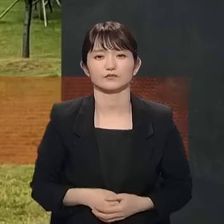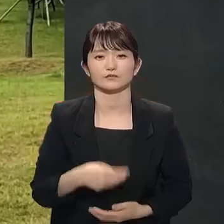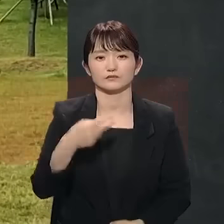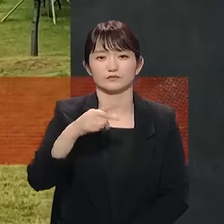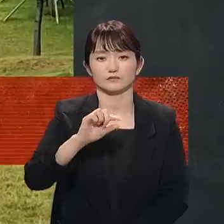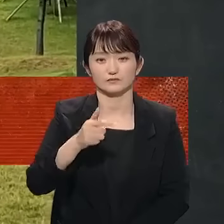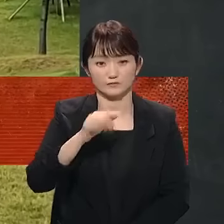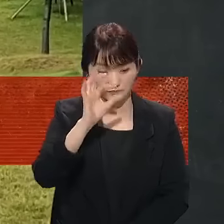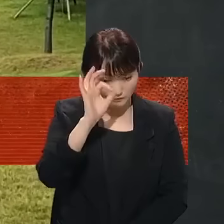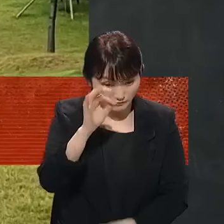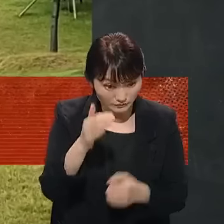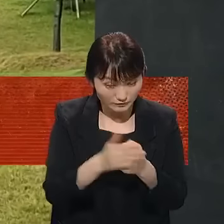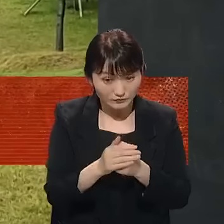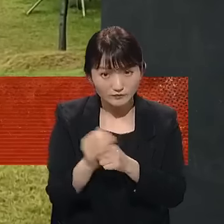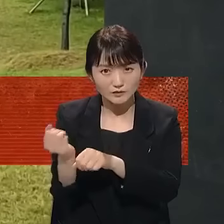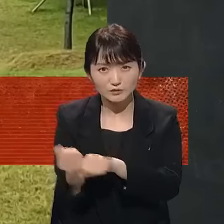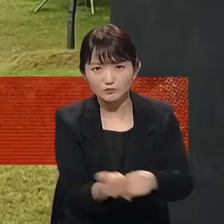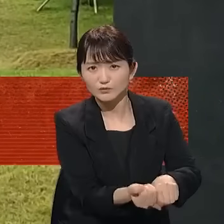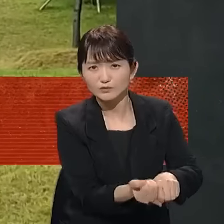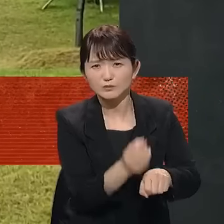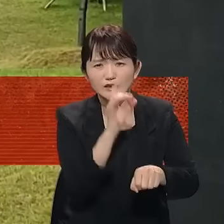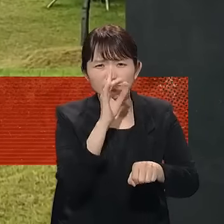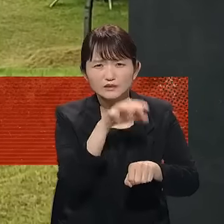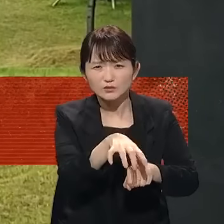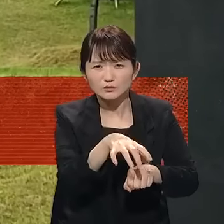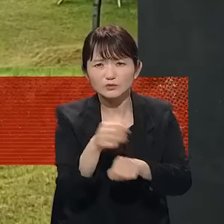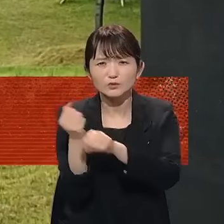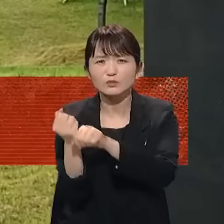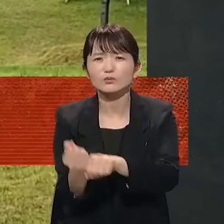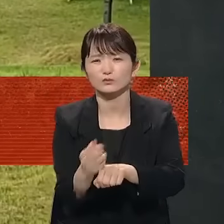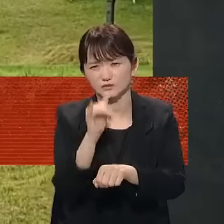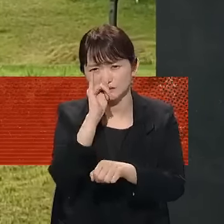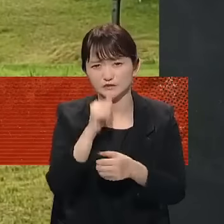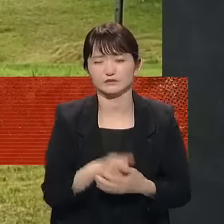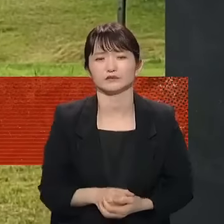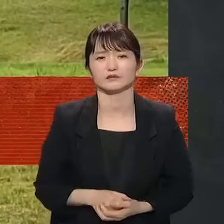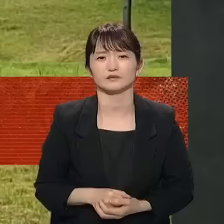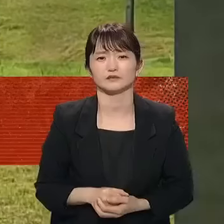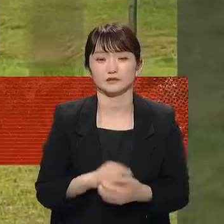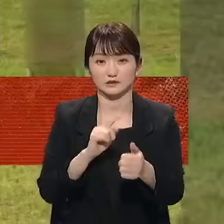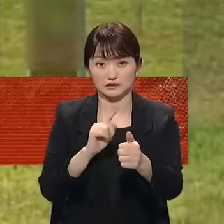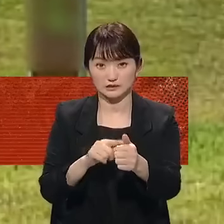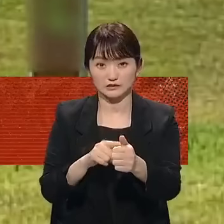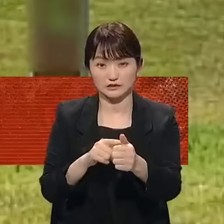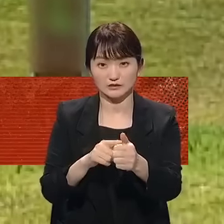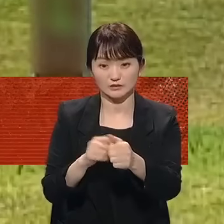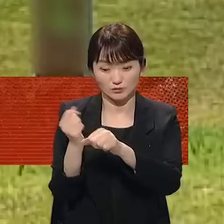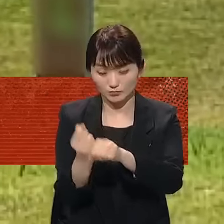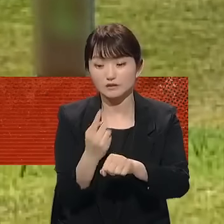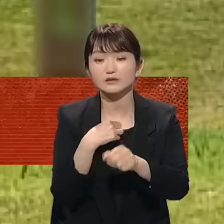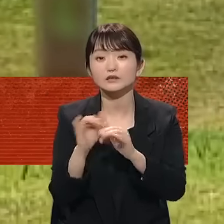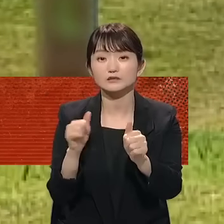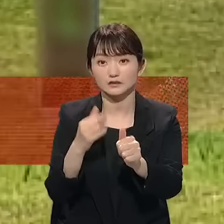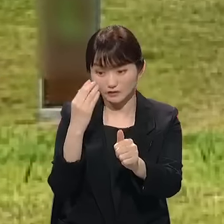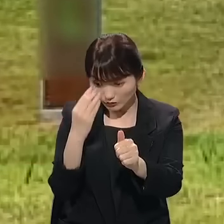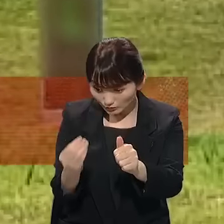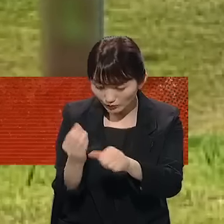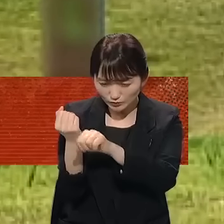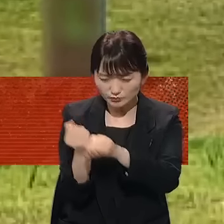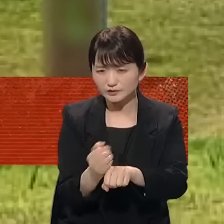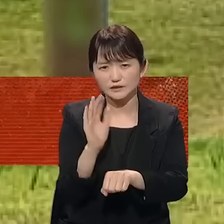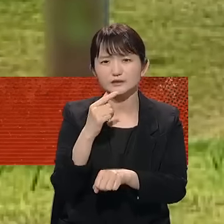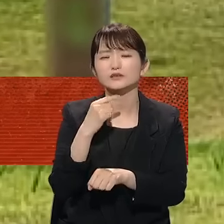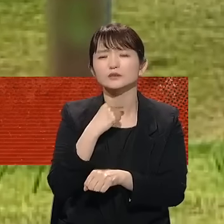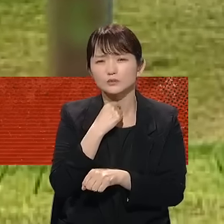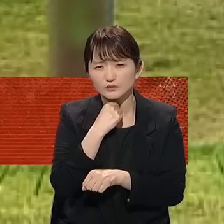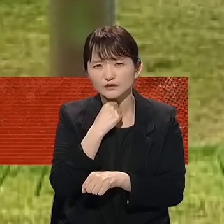보니까 골프를 치면 안 되는 곳에서 골프를 치는 경우가 있어서 당사자가 보고 더 이상 골프를 치지 않기를 바라는 마음에